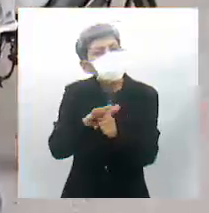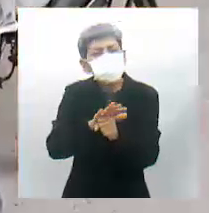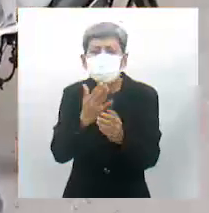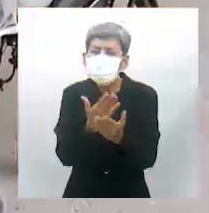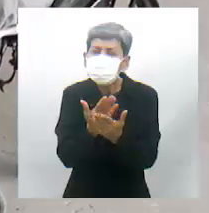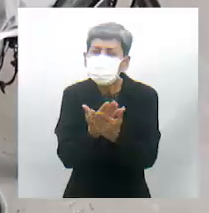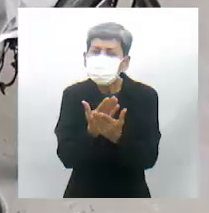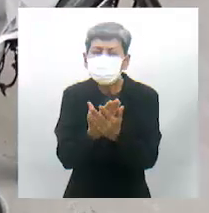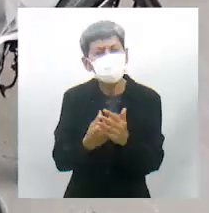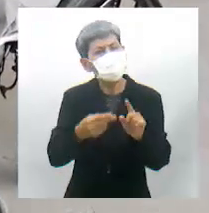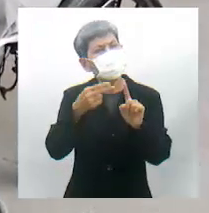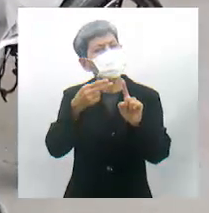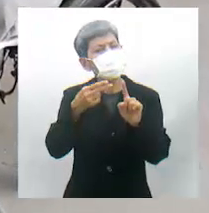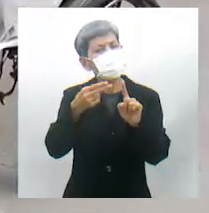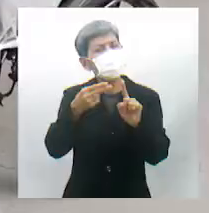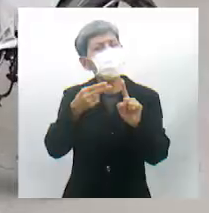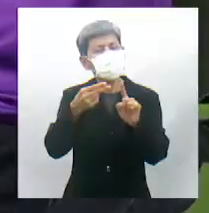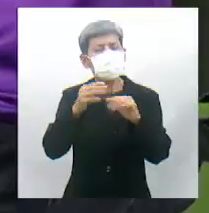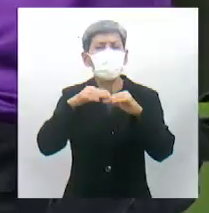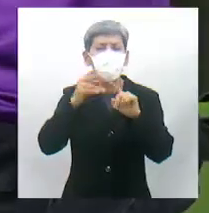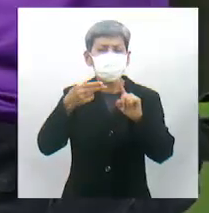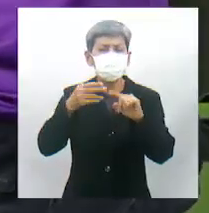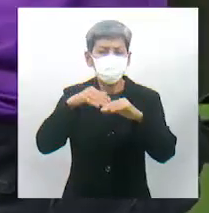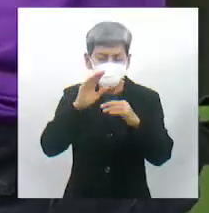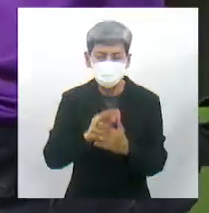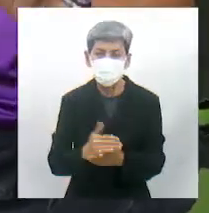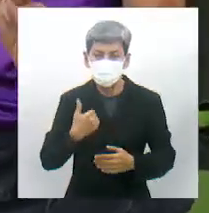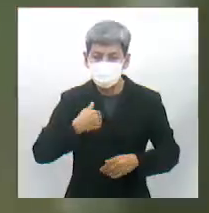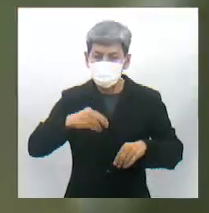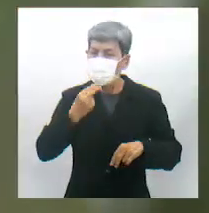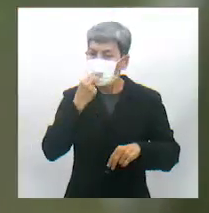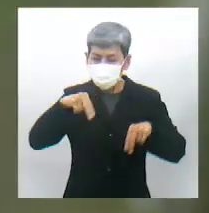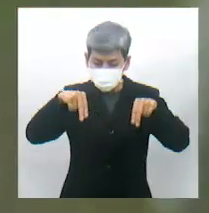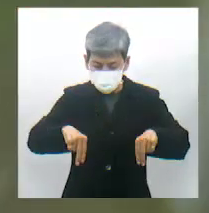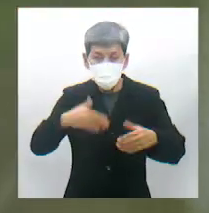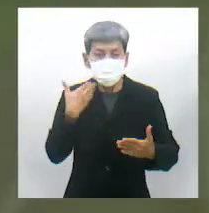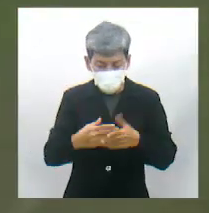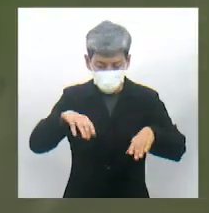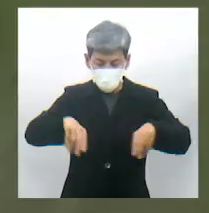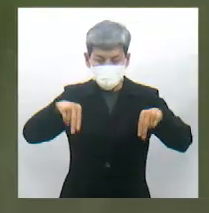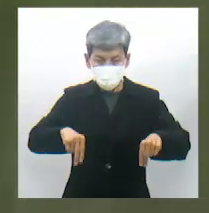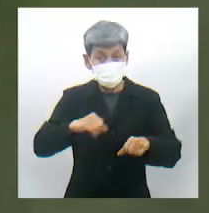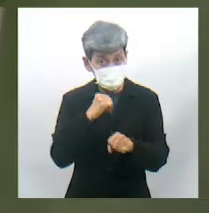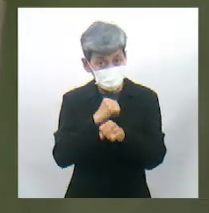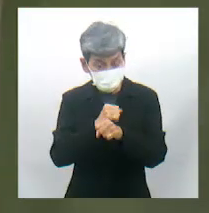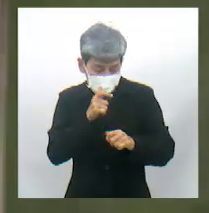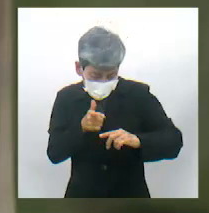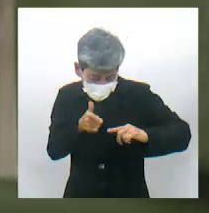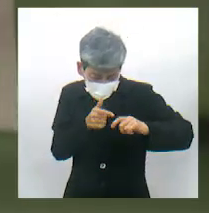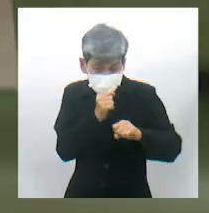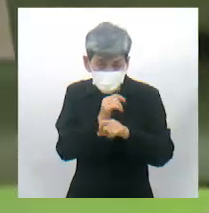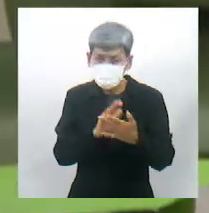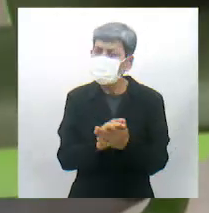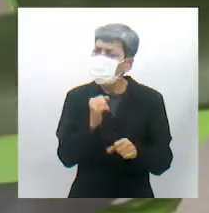มัน หมื่นก็บาทครับ หมื่นกว่าบาท มีแบตเตอรี่ลิเธียมมันจะแพงขึ้นนิดนึง ใช้เวลาทำนานไหมครับหนึ่งคัน